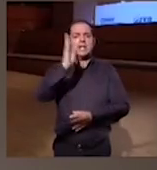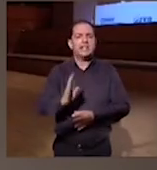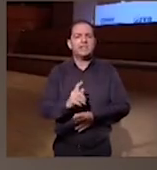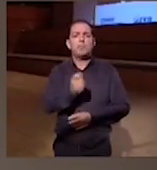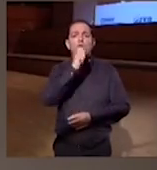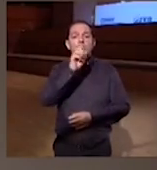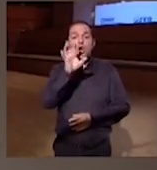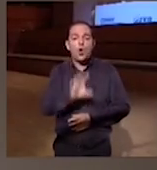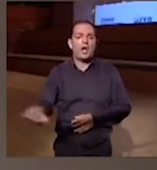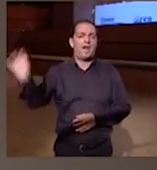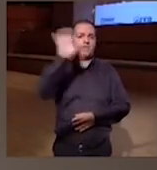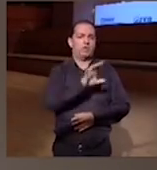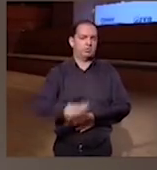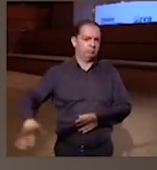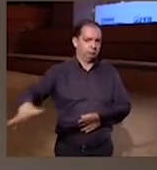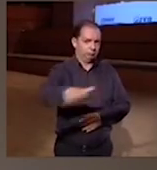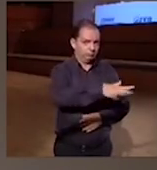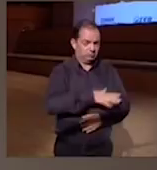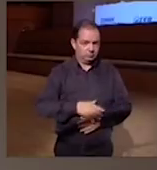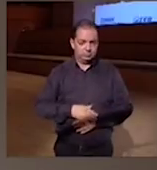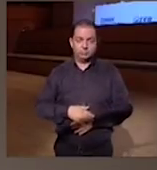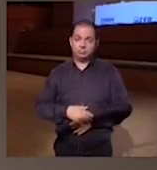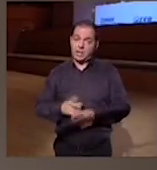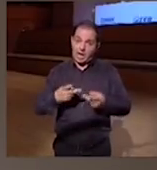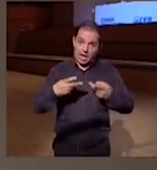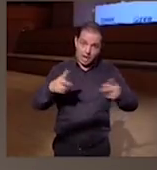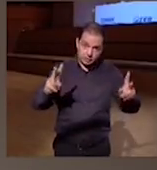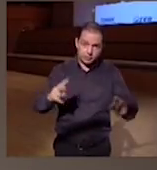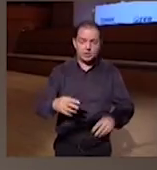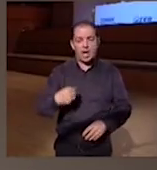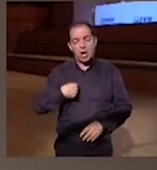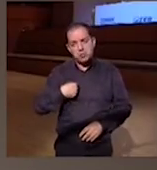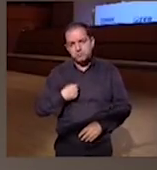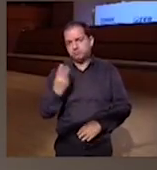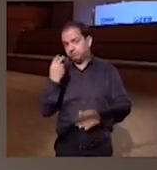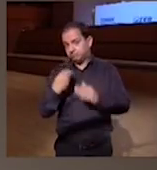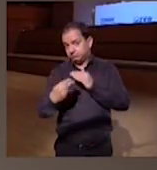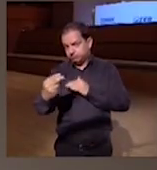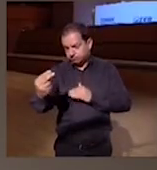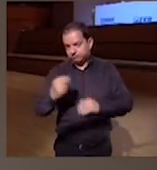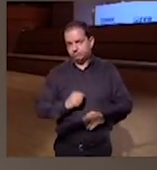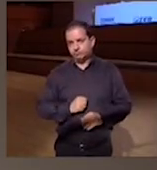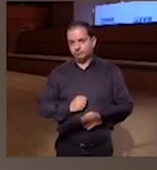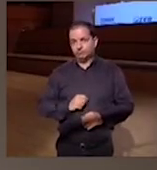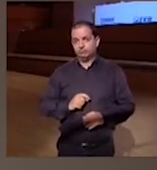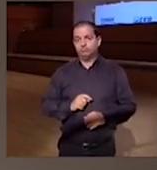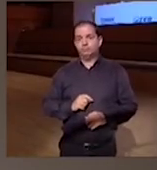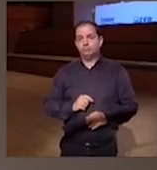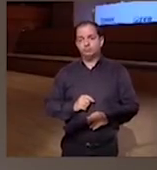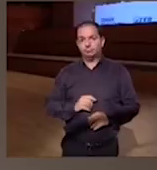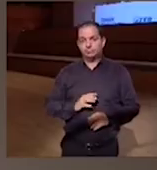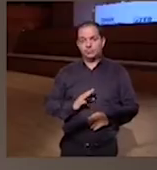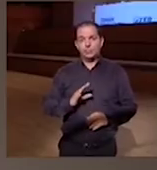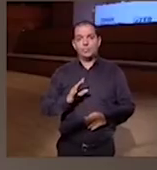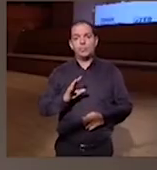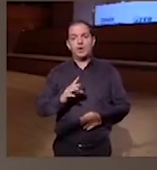εγχειρήματος. Και επιτρέψτε μου την εκτίμηση, η αποφυγή μιας τέτοιας προοπτικής είναι